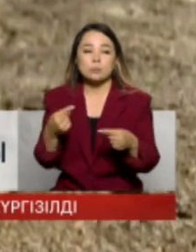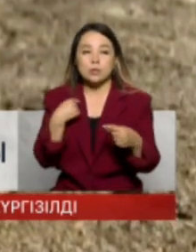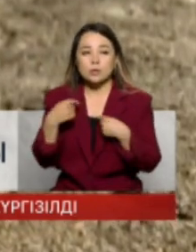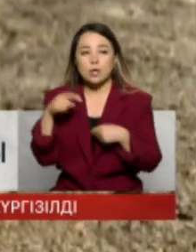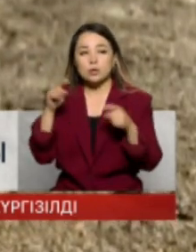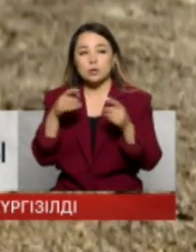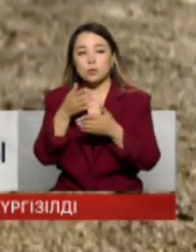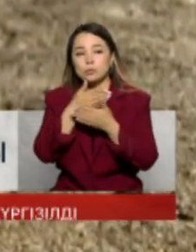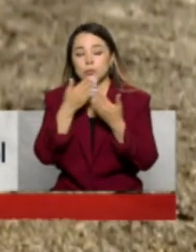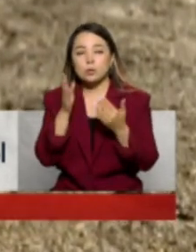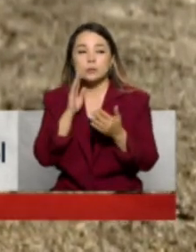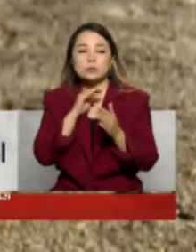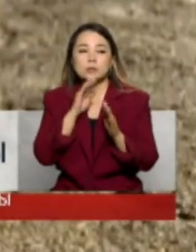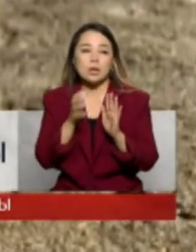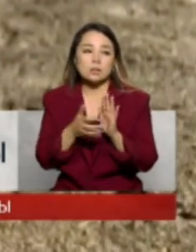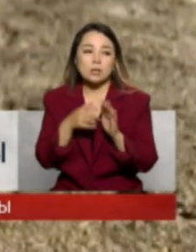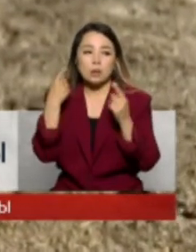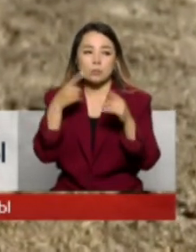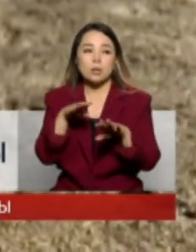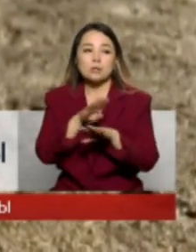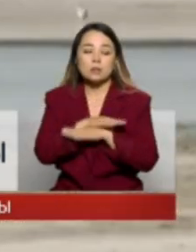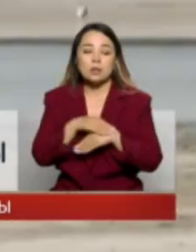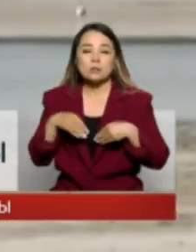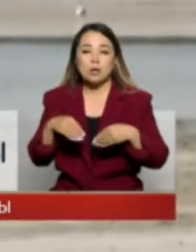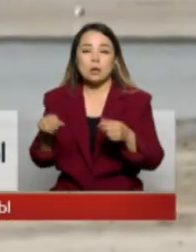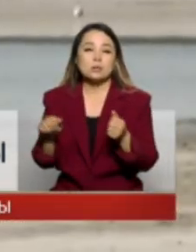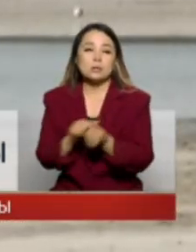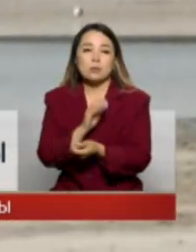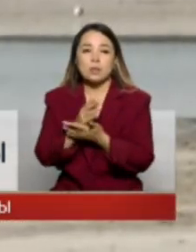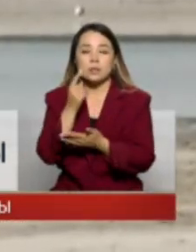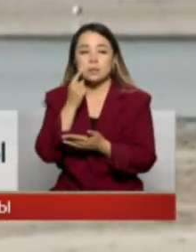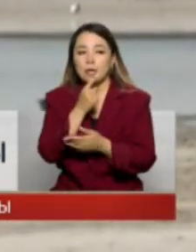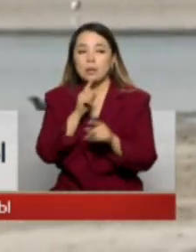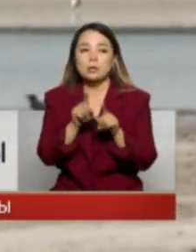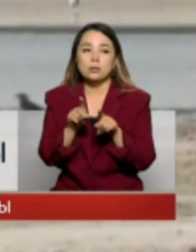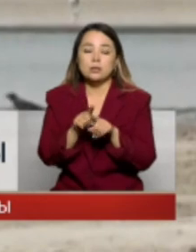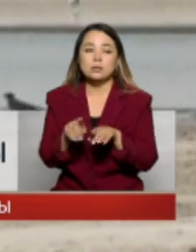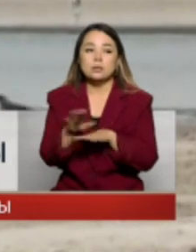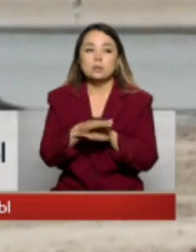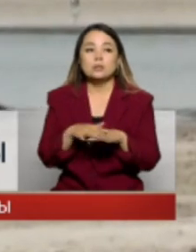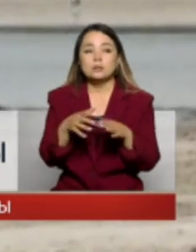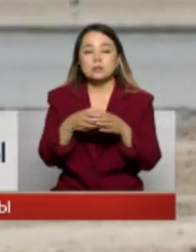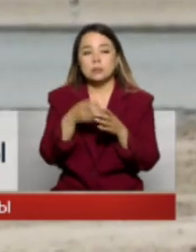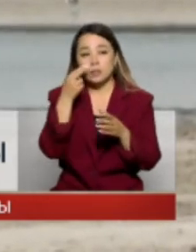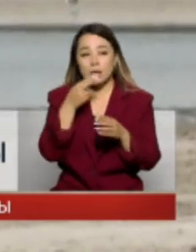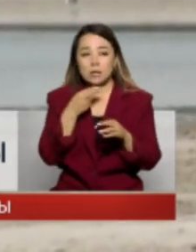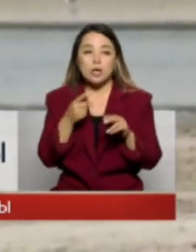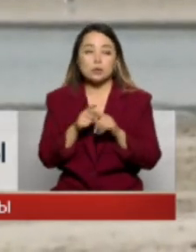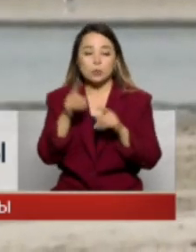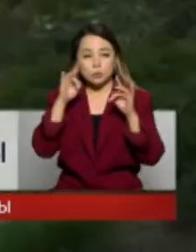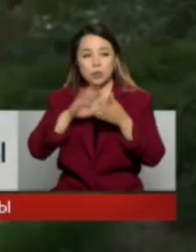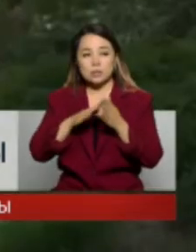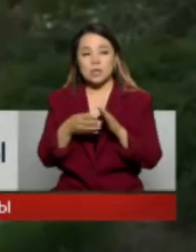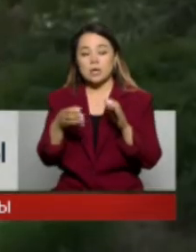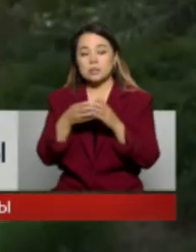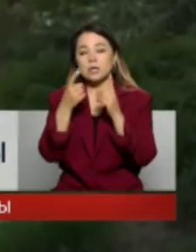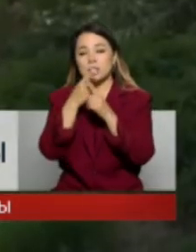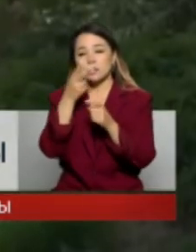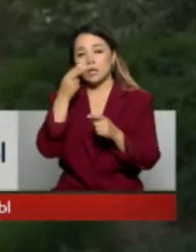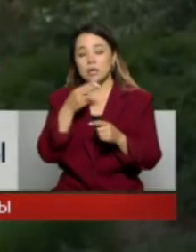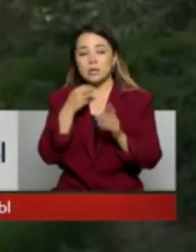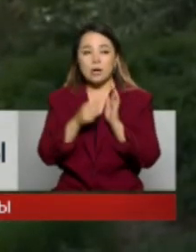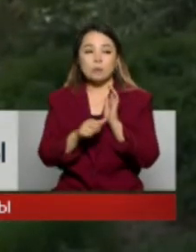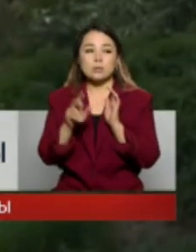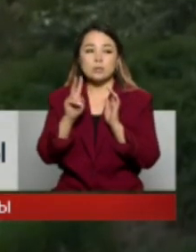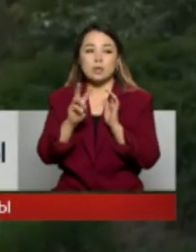Жаңбыр жаумай тұр, су тапшылығына мал қырылып, егін қурап барады. Италия үкіметі төтенше жағдай жариялады. 2022 жылы Италия